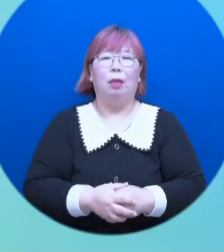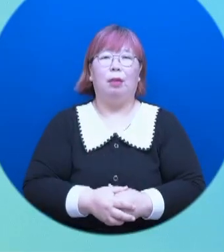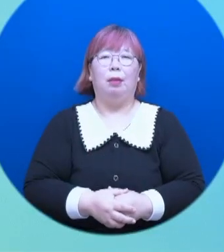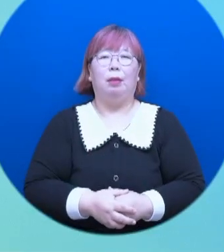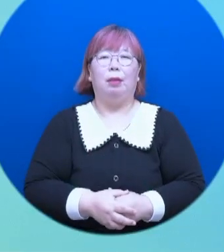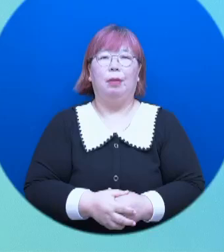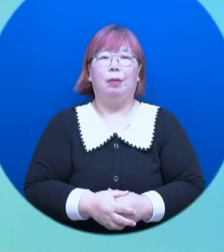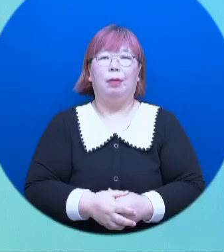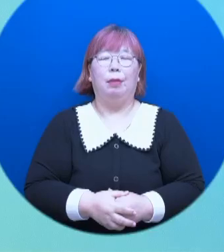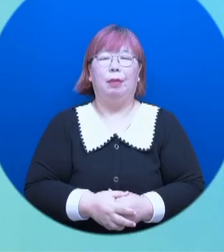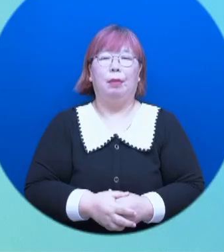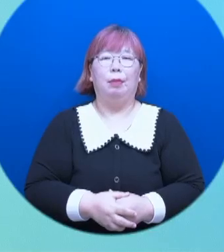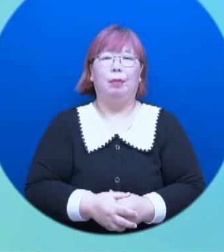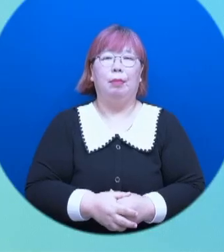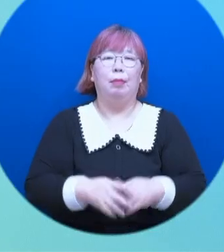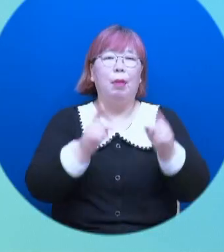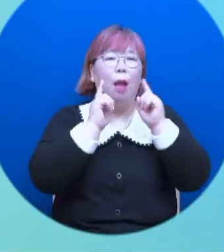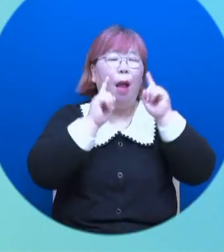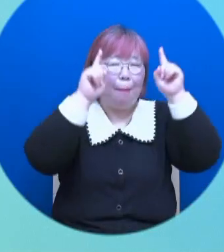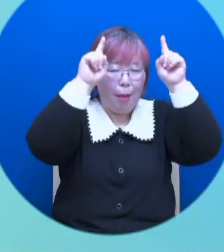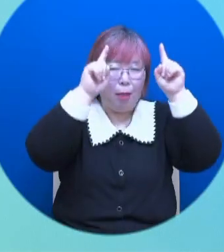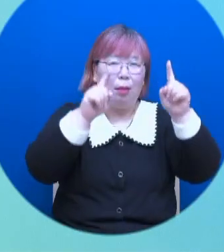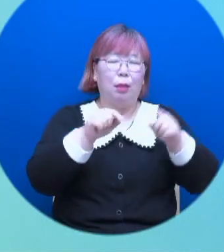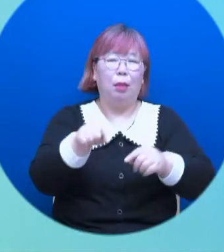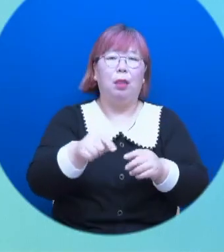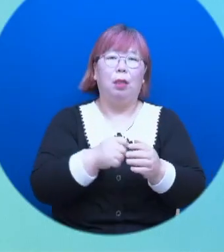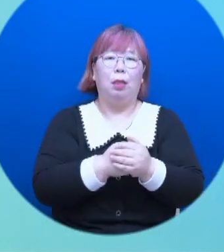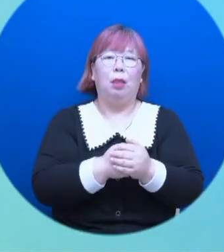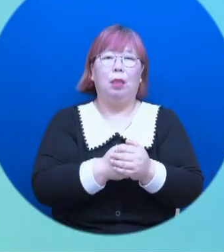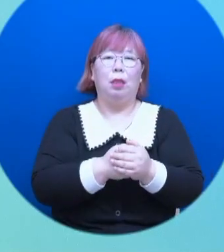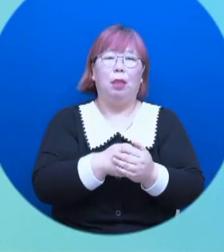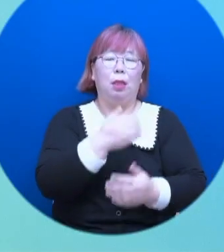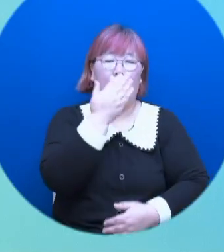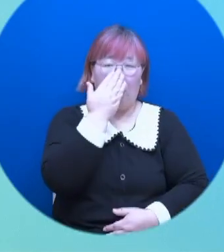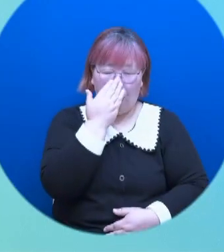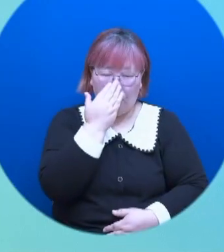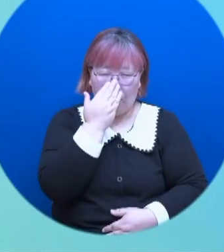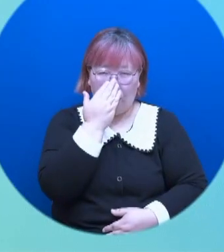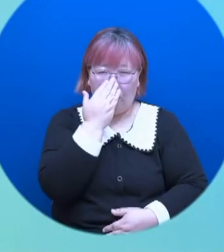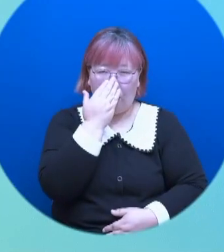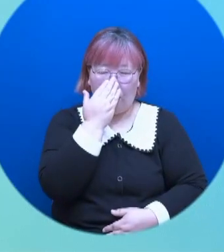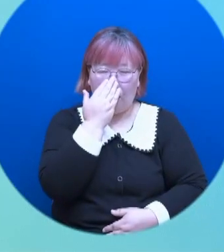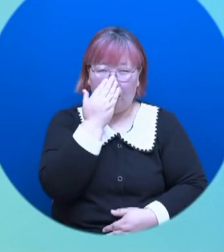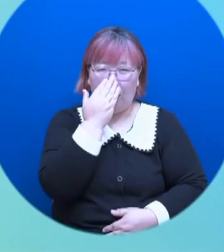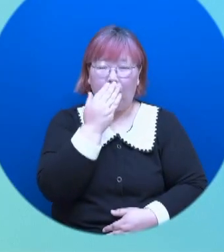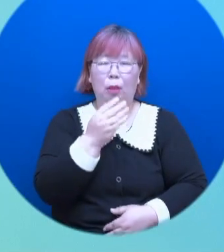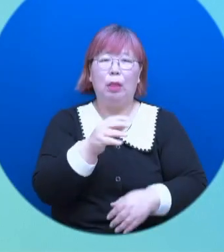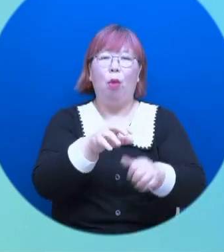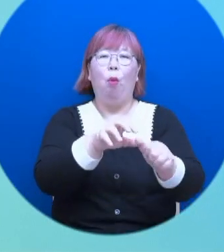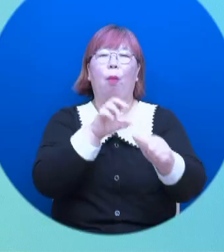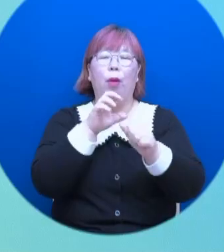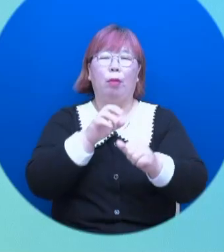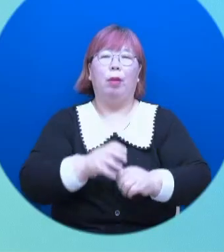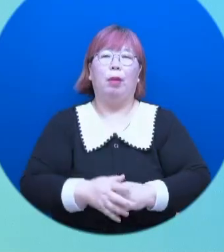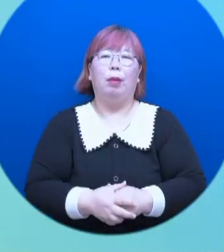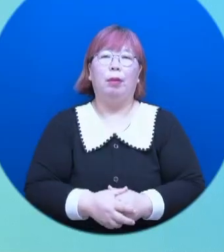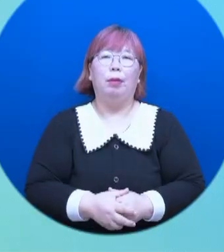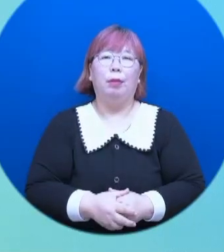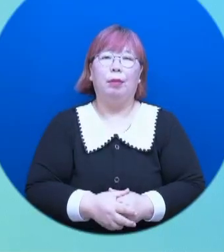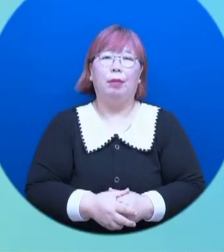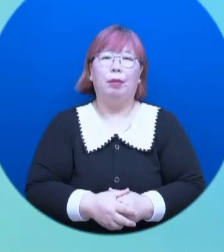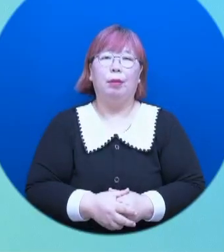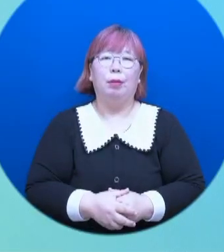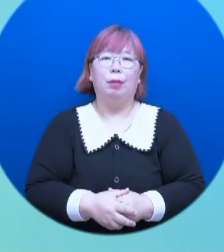여러분, 악마는 이 겸손을 교묘하게 활용합니다.